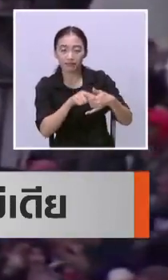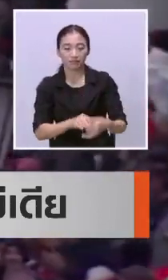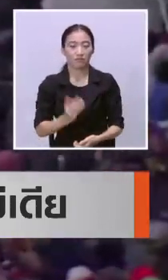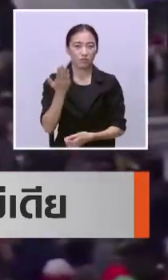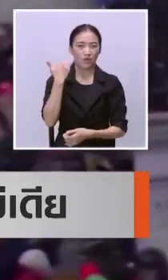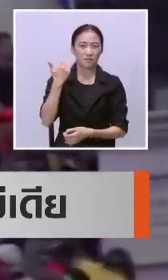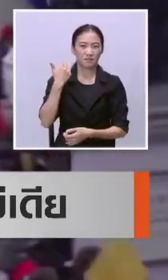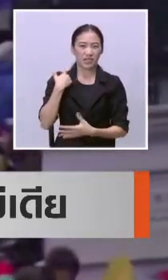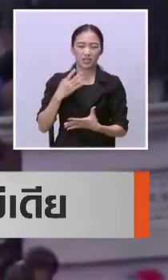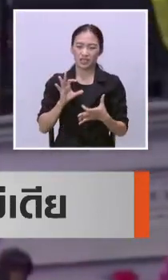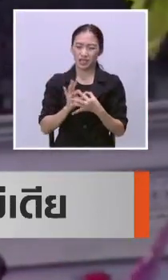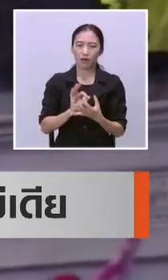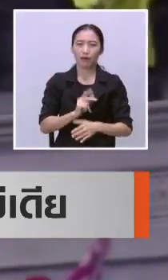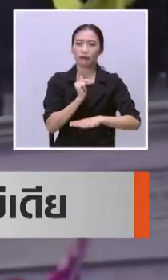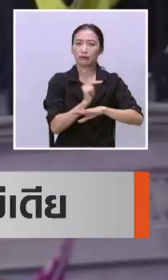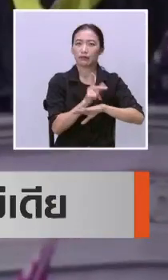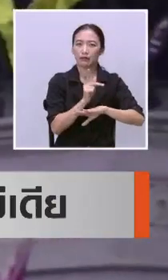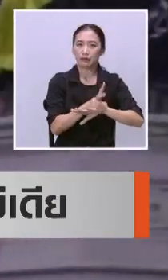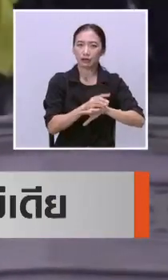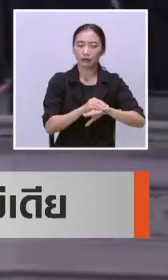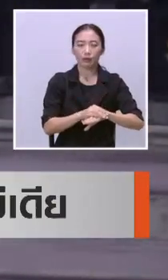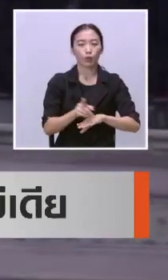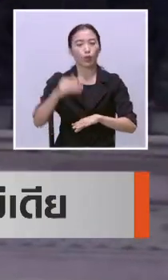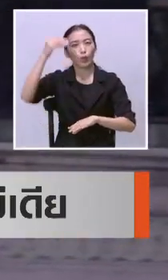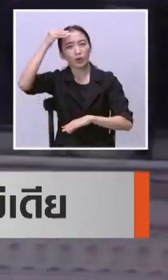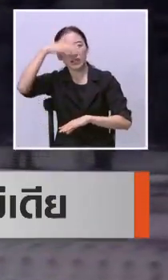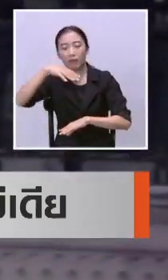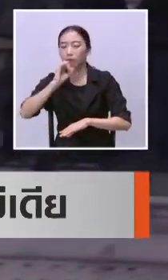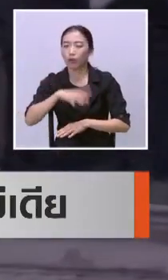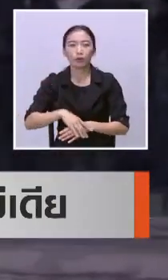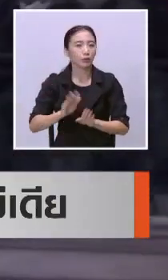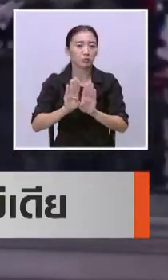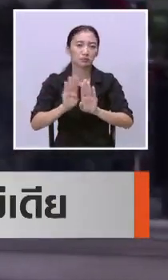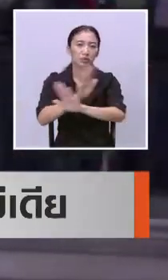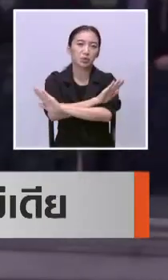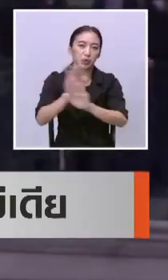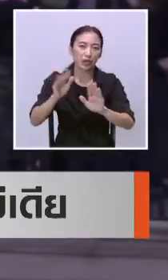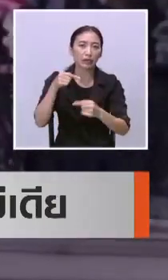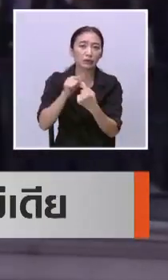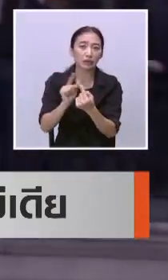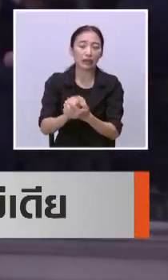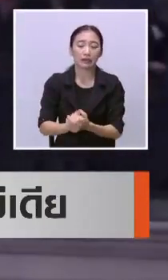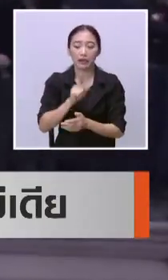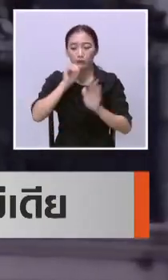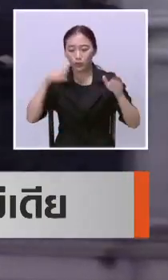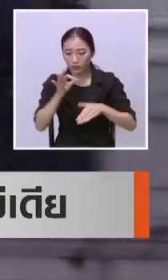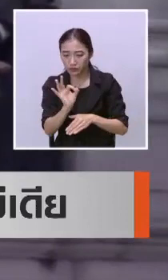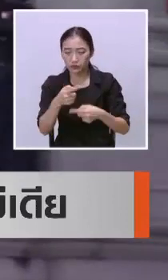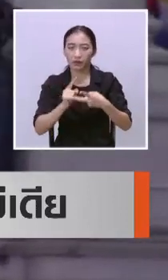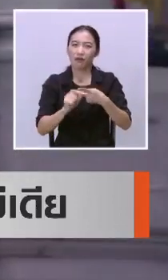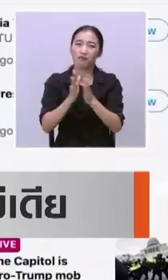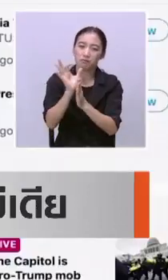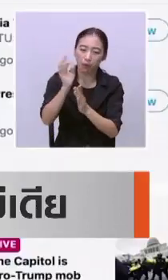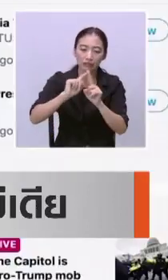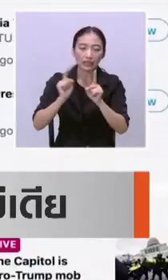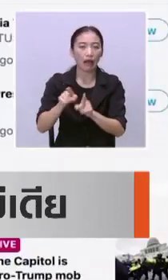ออนไลน์หลายเจ้ายกเลิกบัญชีผู้ใช้งานไปนะครับทั้ง Twitter Facebook นับตั้งแต่เกิดเหตุการณ์บุกอาคารรัฐสภาในกรุงวอชิงตันดี